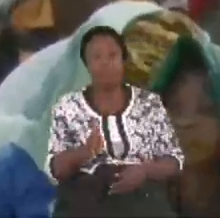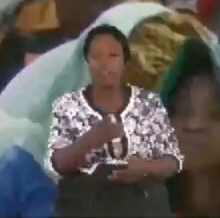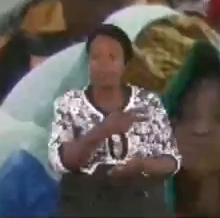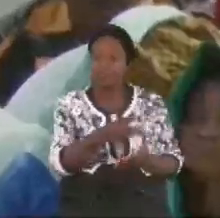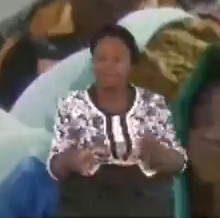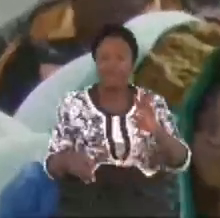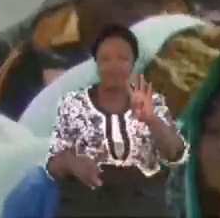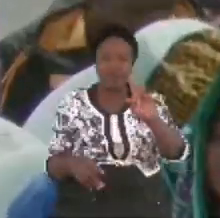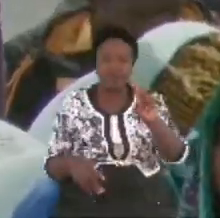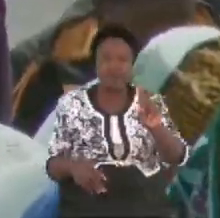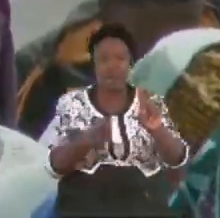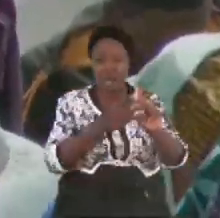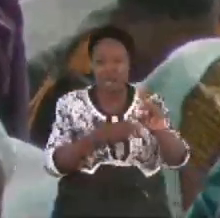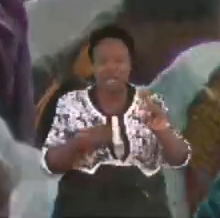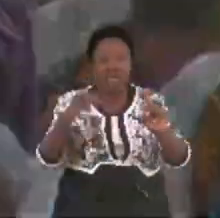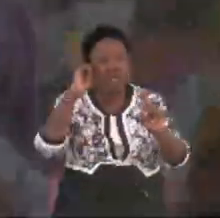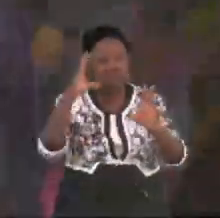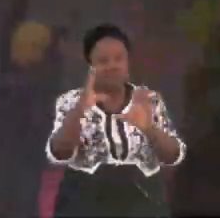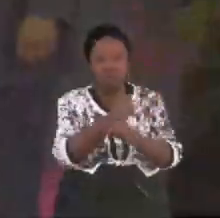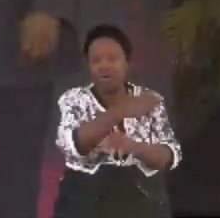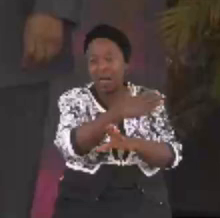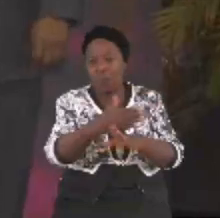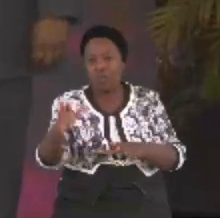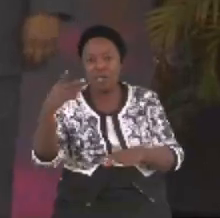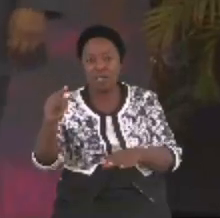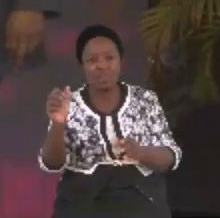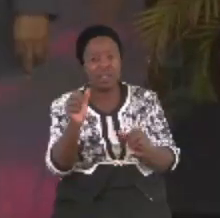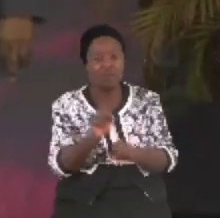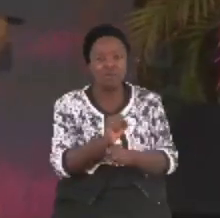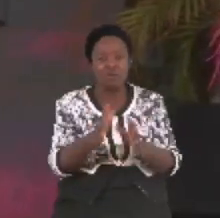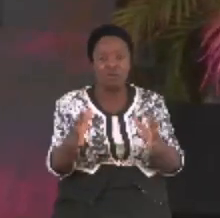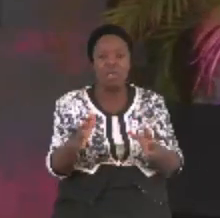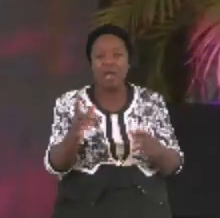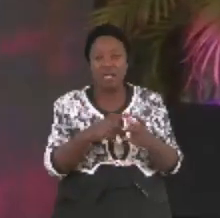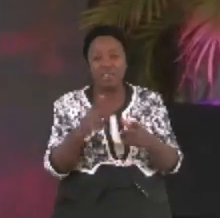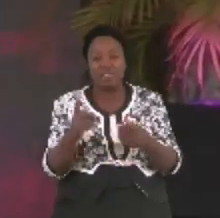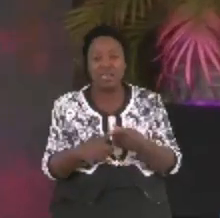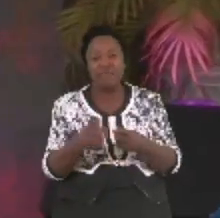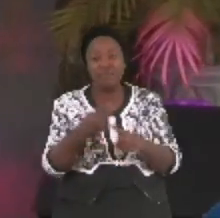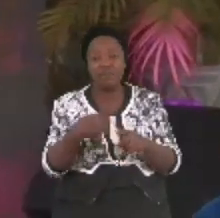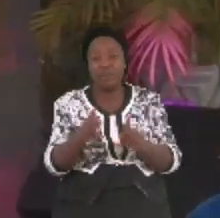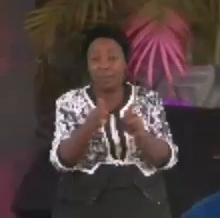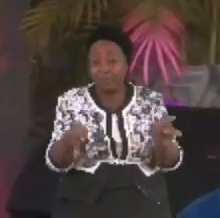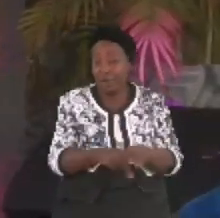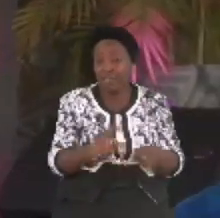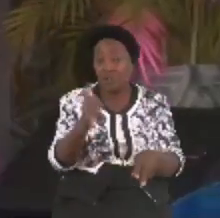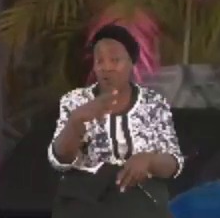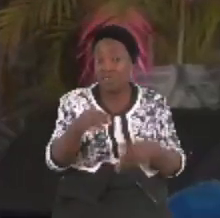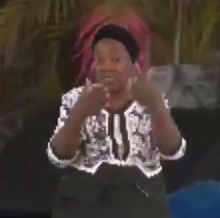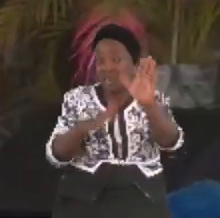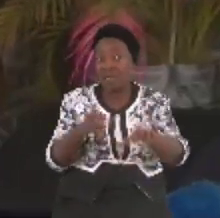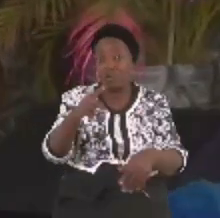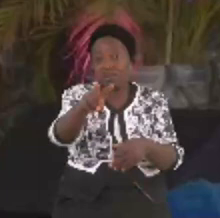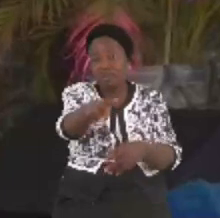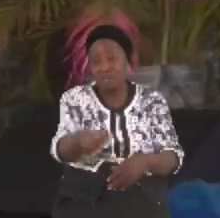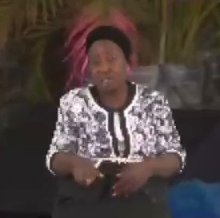Verset 41. Ils ôtèrent la pierre. Ils ôtèrent donc la pierre où se trouvait le